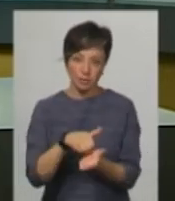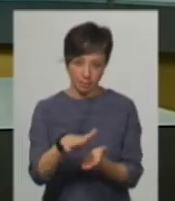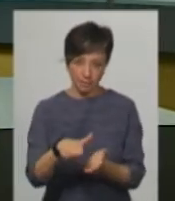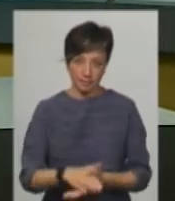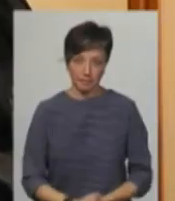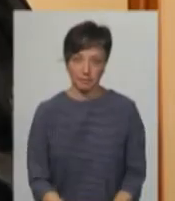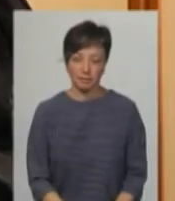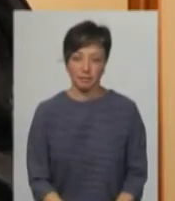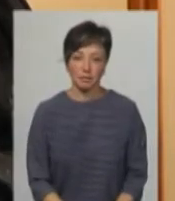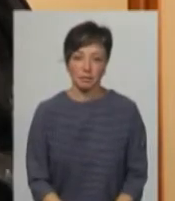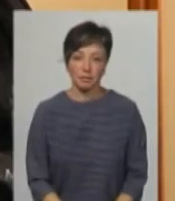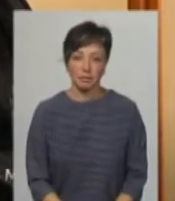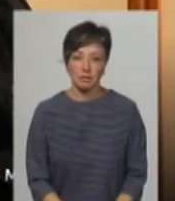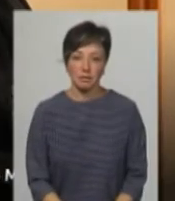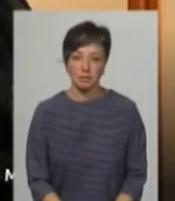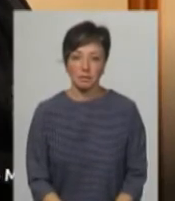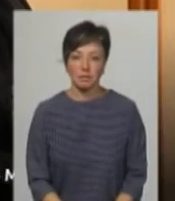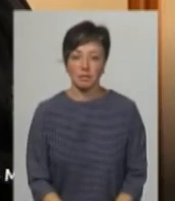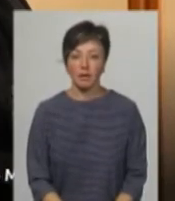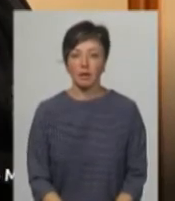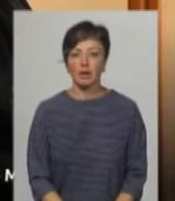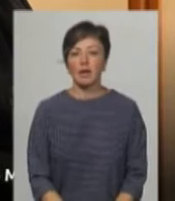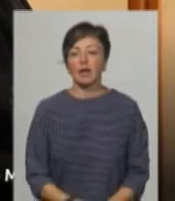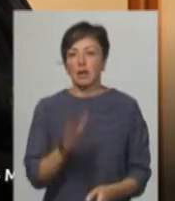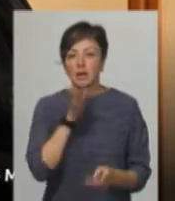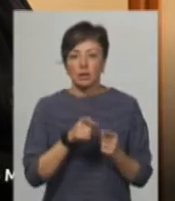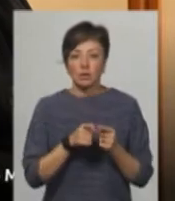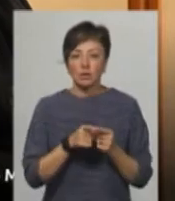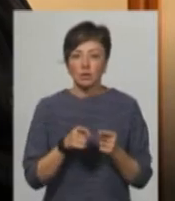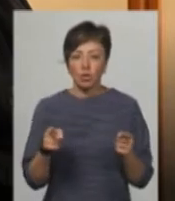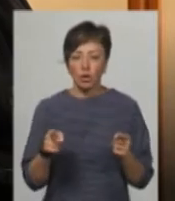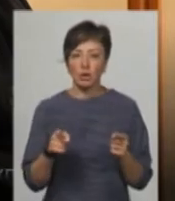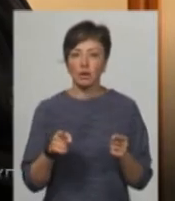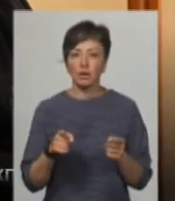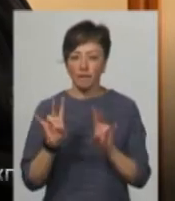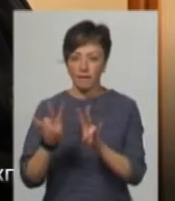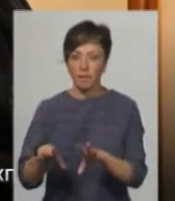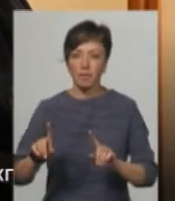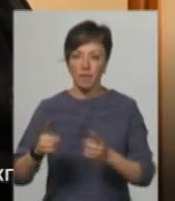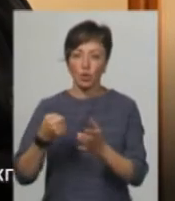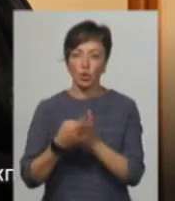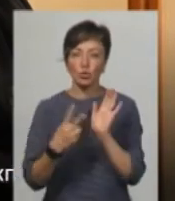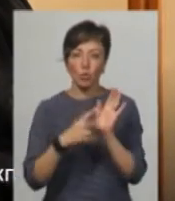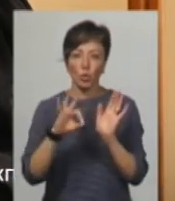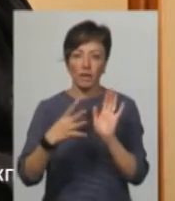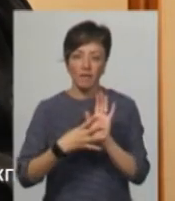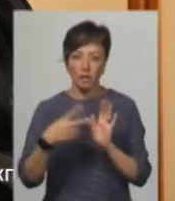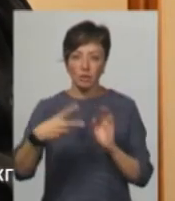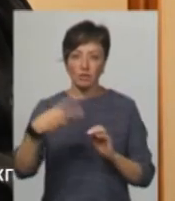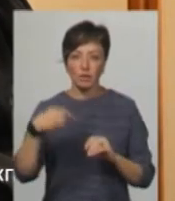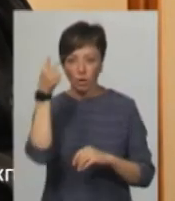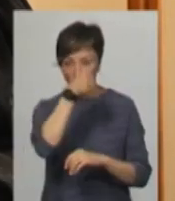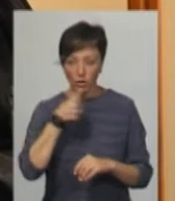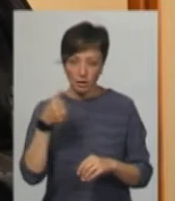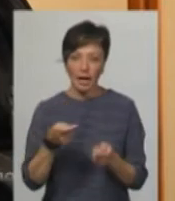відхилив. Суд вважає за доцільне продовжити строк тримання Миколаєва під вартою до 7.09.2020 року включно. На підставі